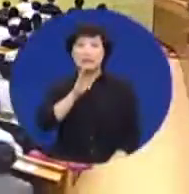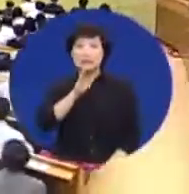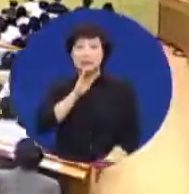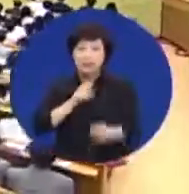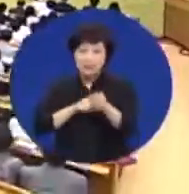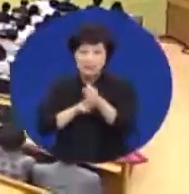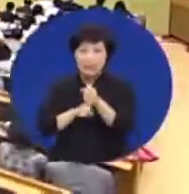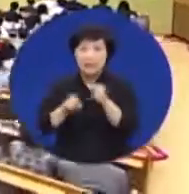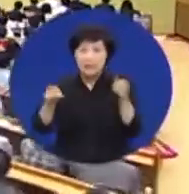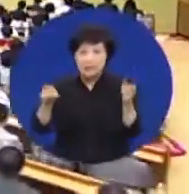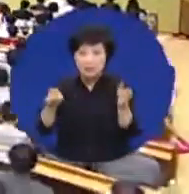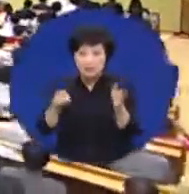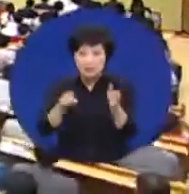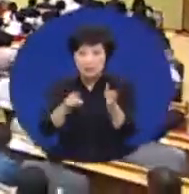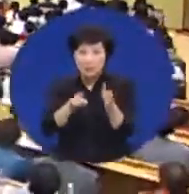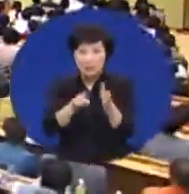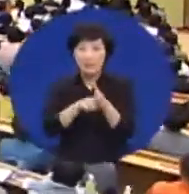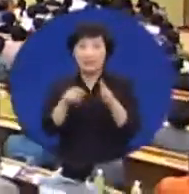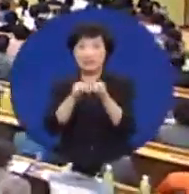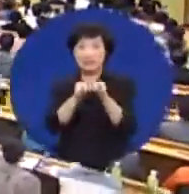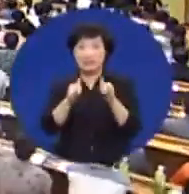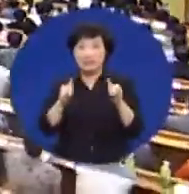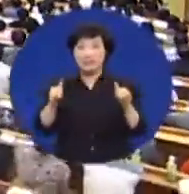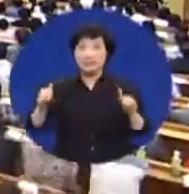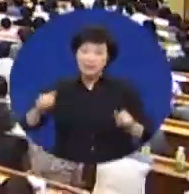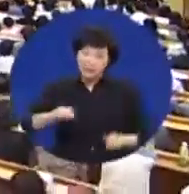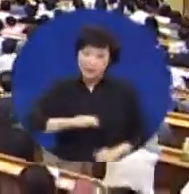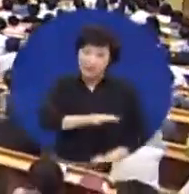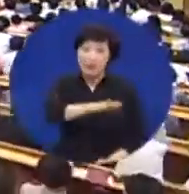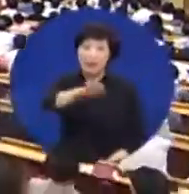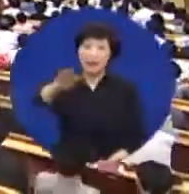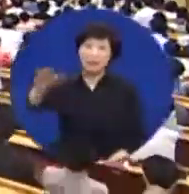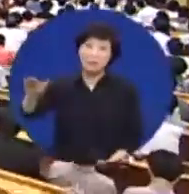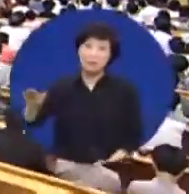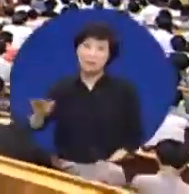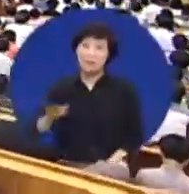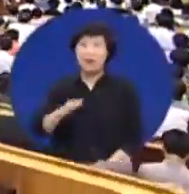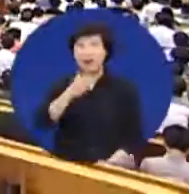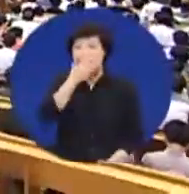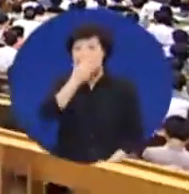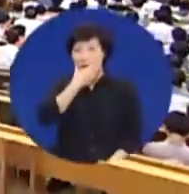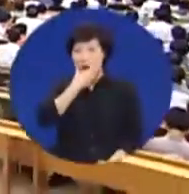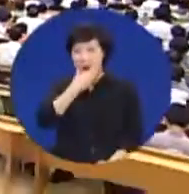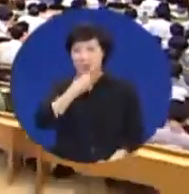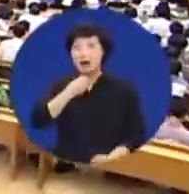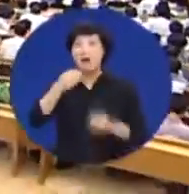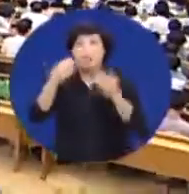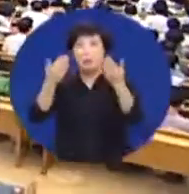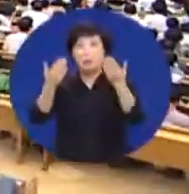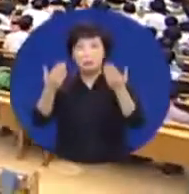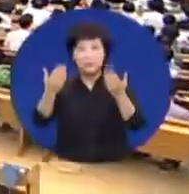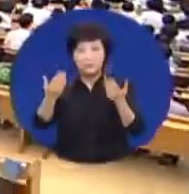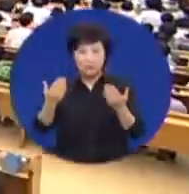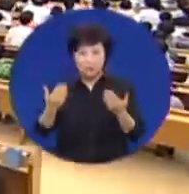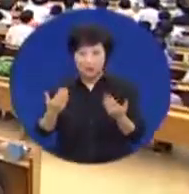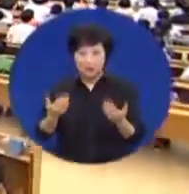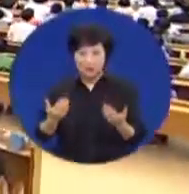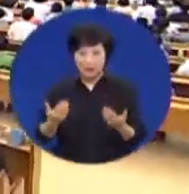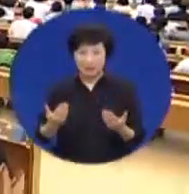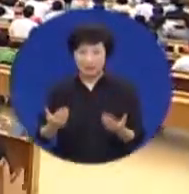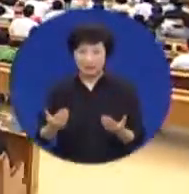이 진리 믿는 사람들 다 복을